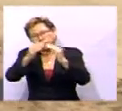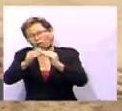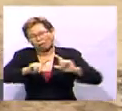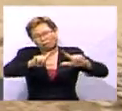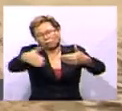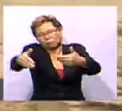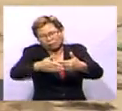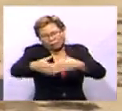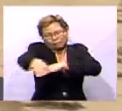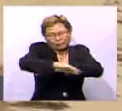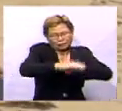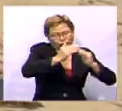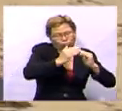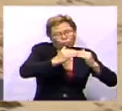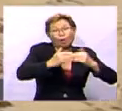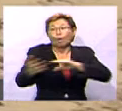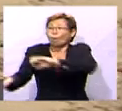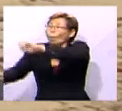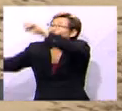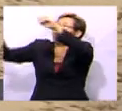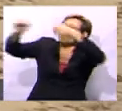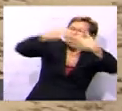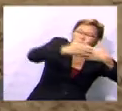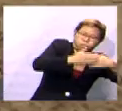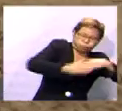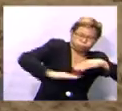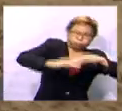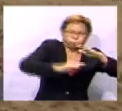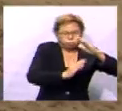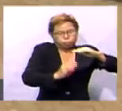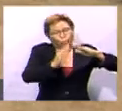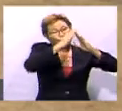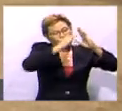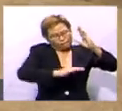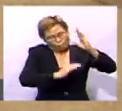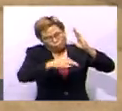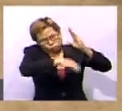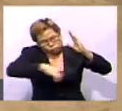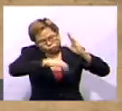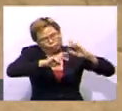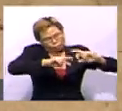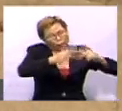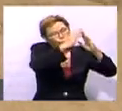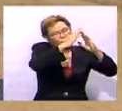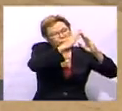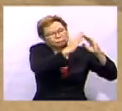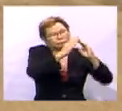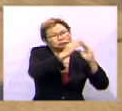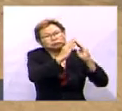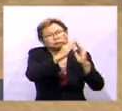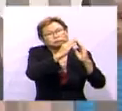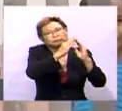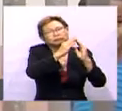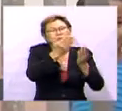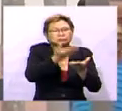begitu hampir dengan pantai. Ombak besar boleh menghakis bahagian bawah tapak rumah yang menyebabkan struktur rumah tidak stabil. Langkah